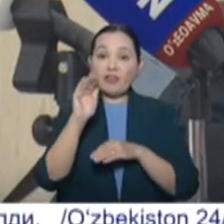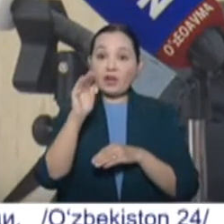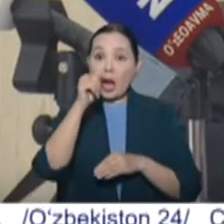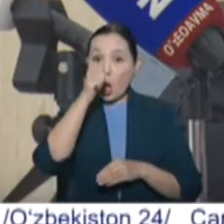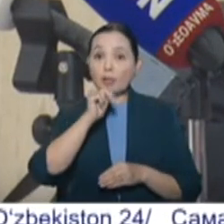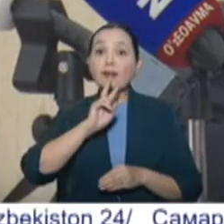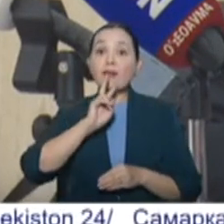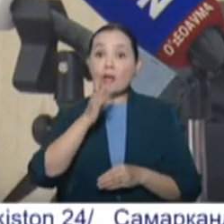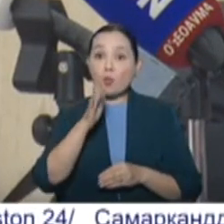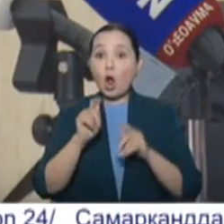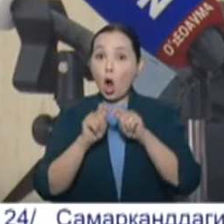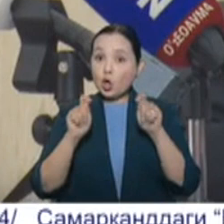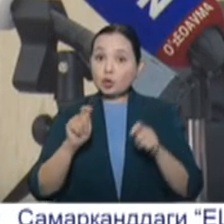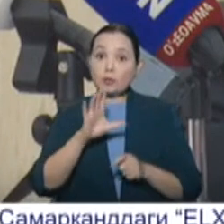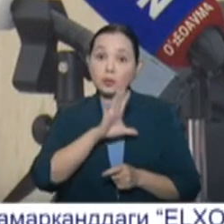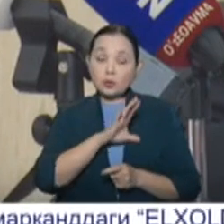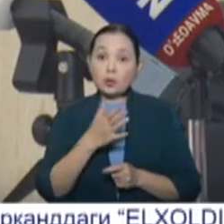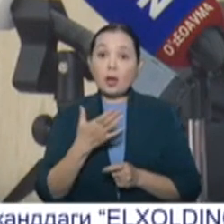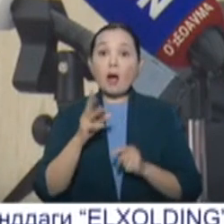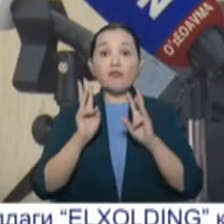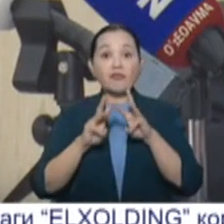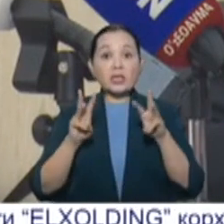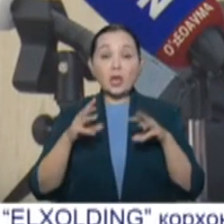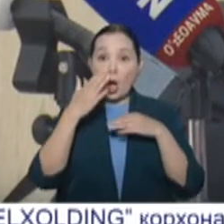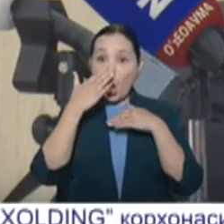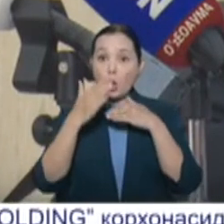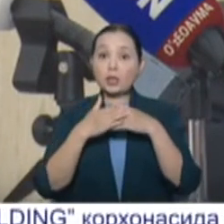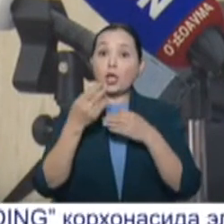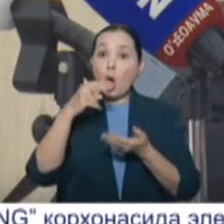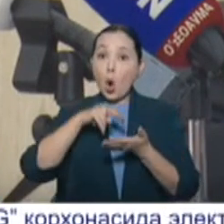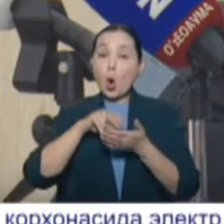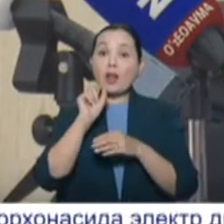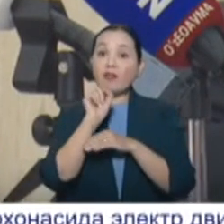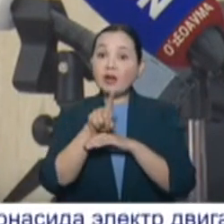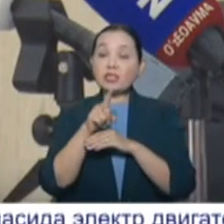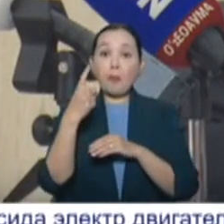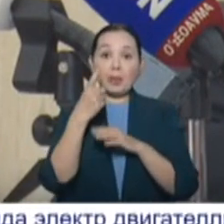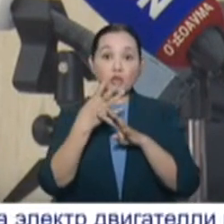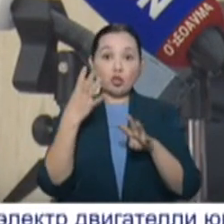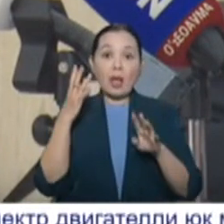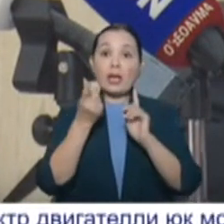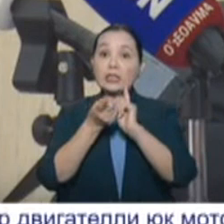bo'lsa tashkil topilganiga bu vazirligimizdan oldida qo'yilgan vazifa birinchi navbatda shu islohotlarni oxirigacha